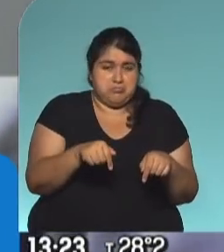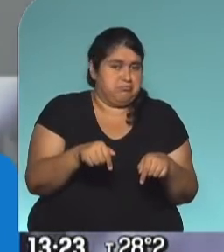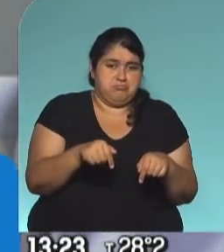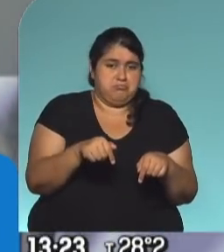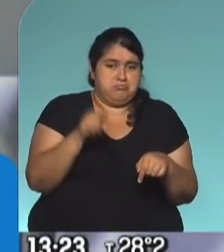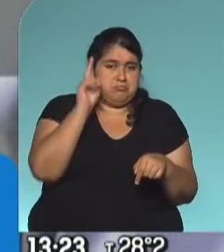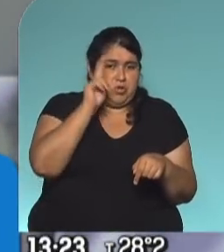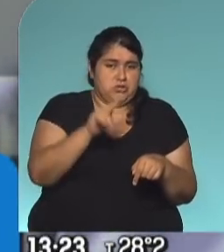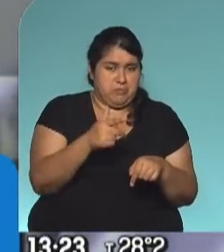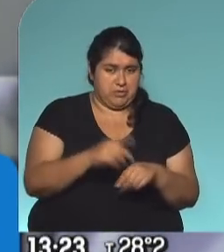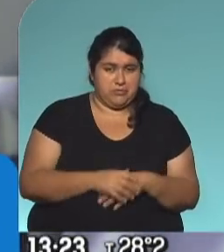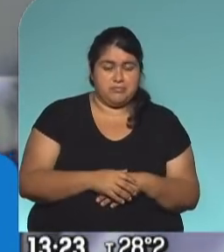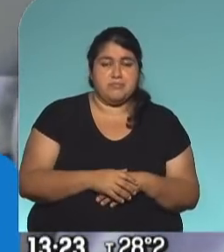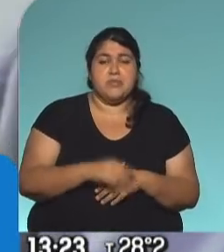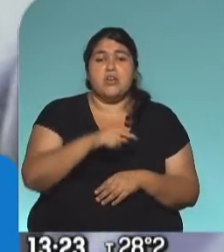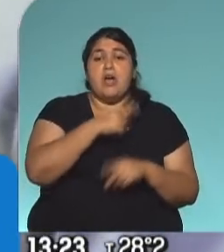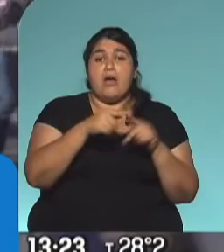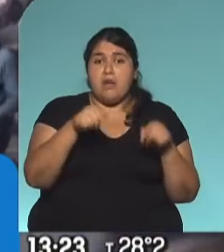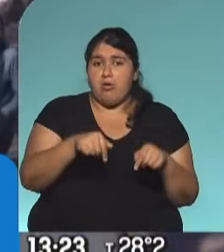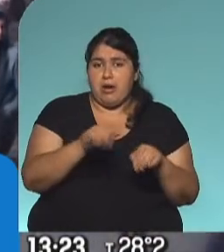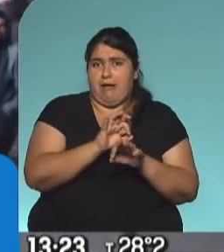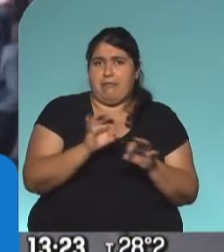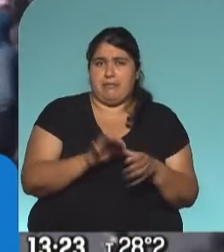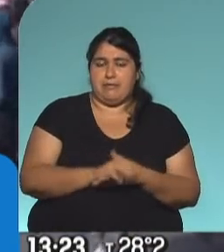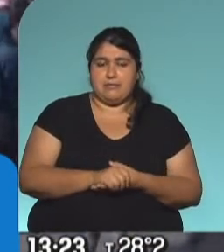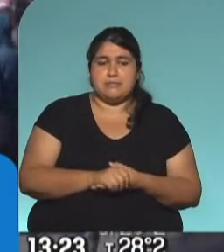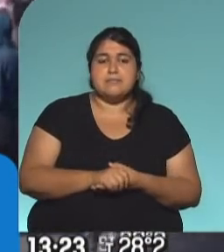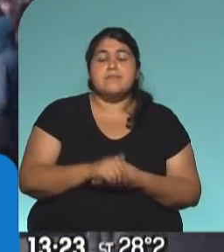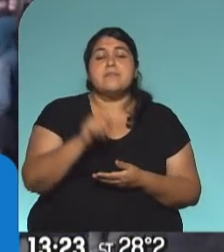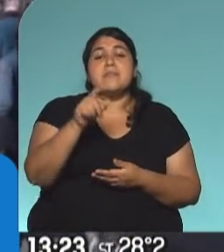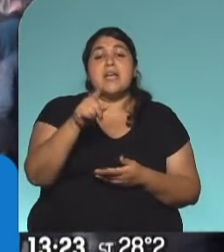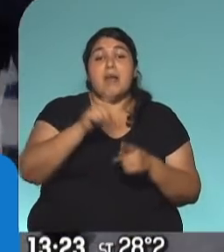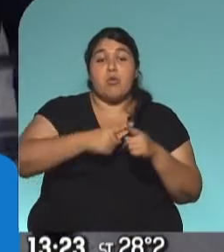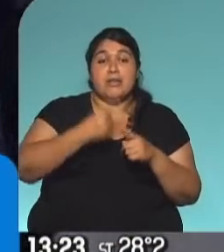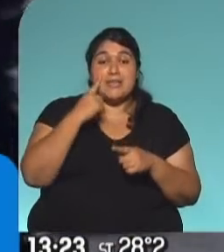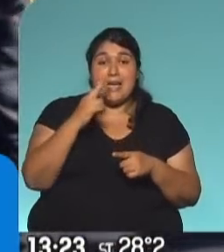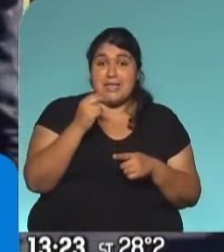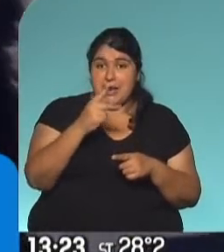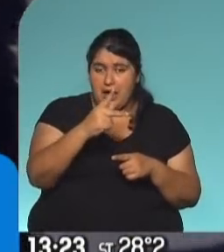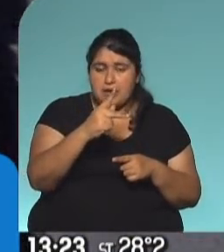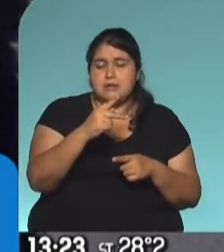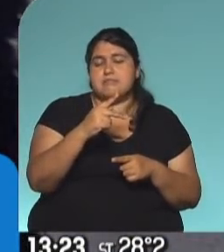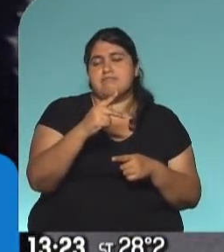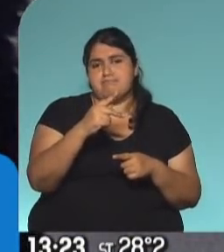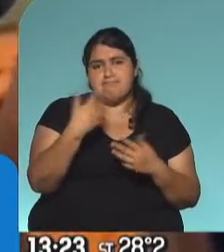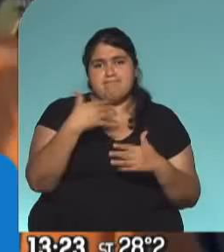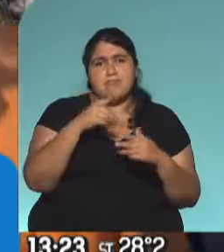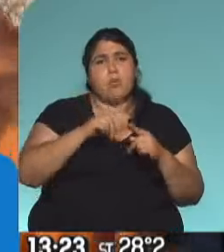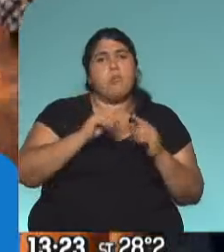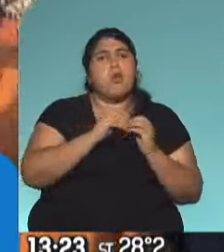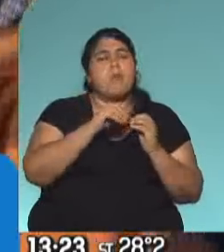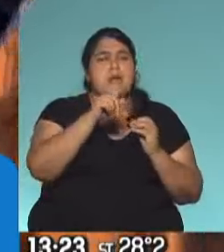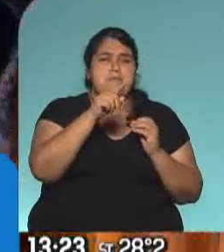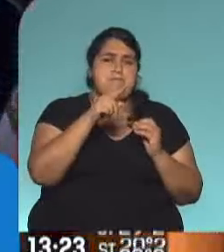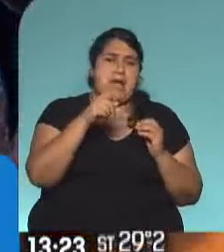كان مشترك في السلطة، الكل كان يتحاصص. La política iraquí es además otro de los terrenos donde se libra la guerra